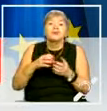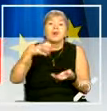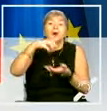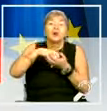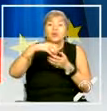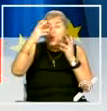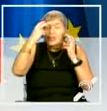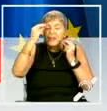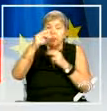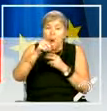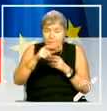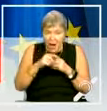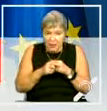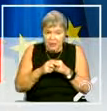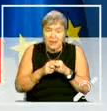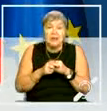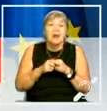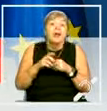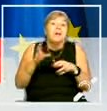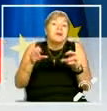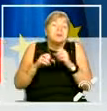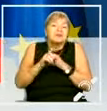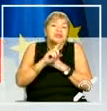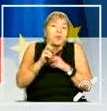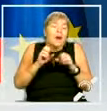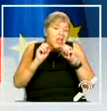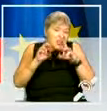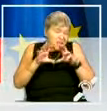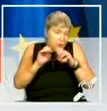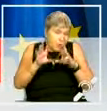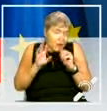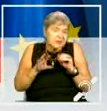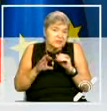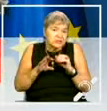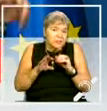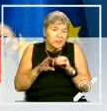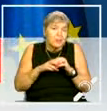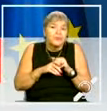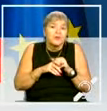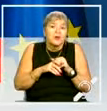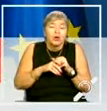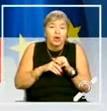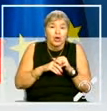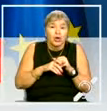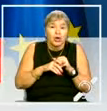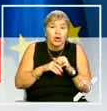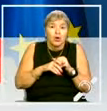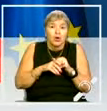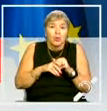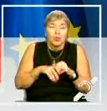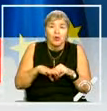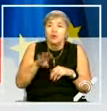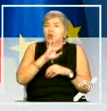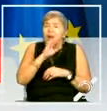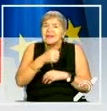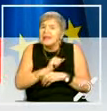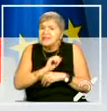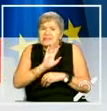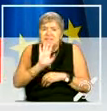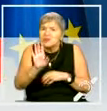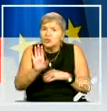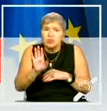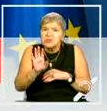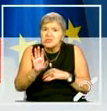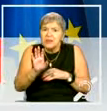din punct de vedere al informării, cel puțin, tot acest proces. Alminter sunt implicate toate instituțiile cu